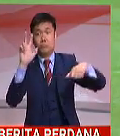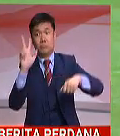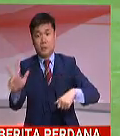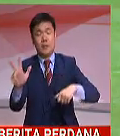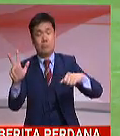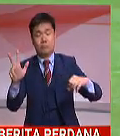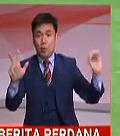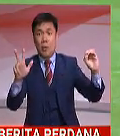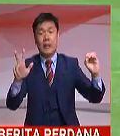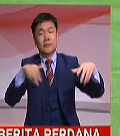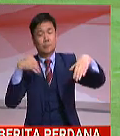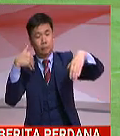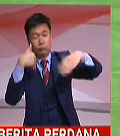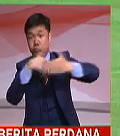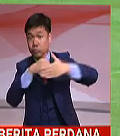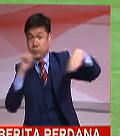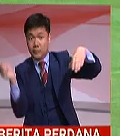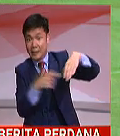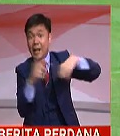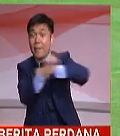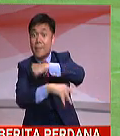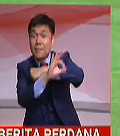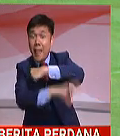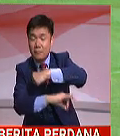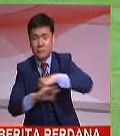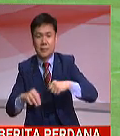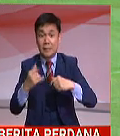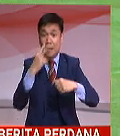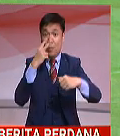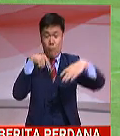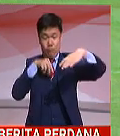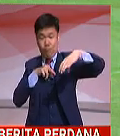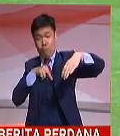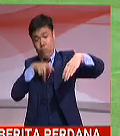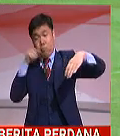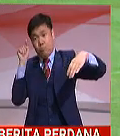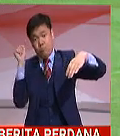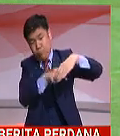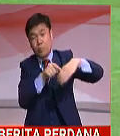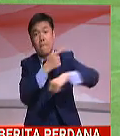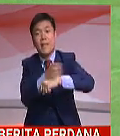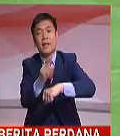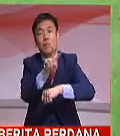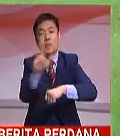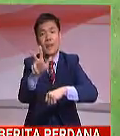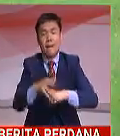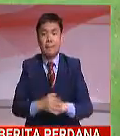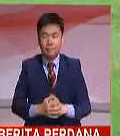sakwan ada abdurrazaq meletakkan Negeri 9 di depan apabila menyempurnakan sepakan penalti pada menit ke-23